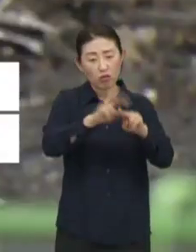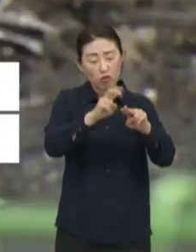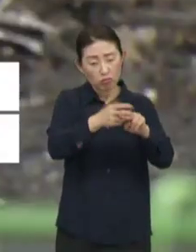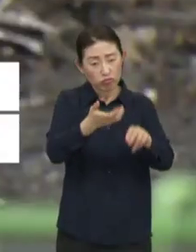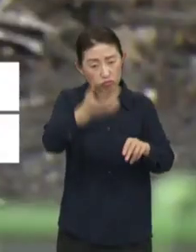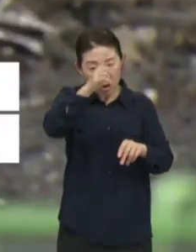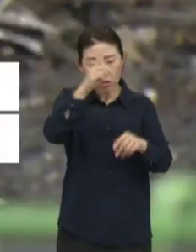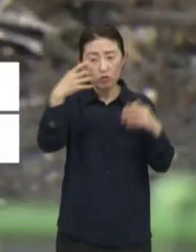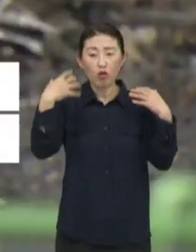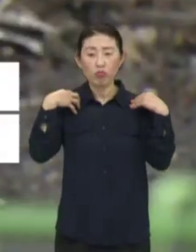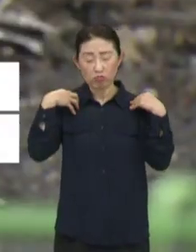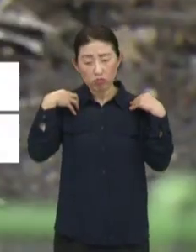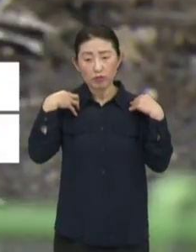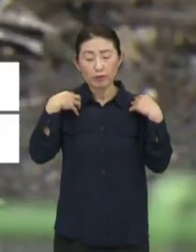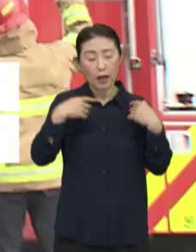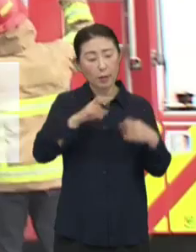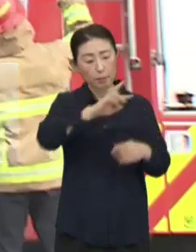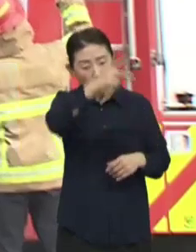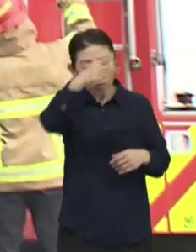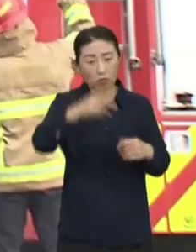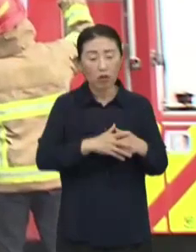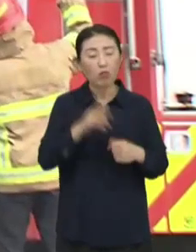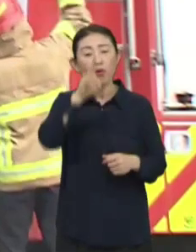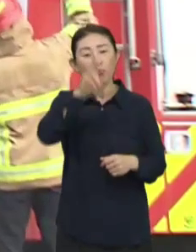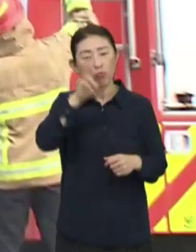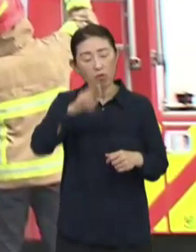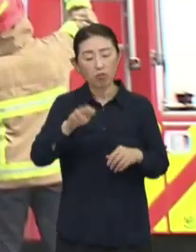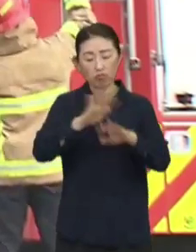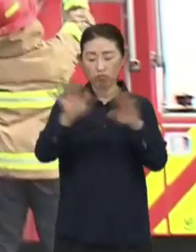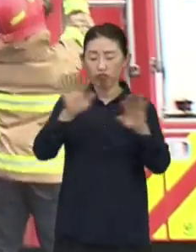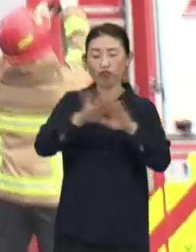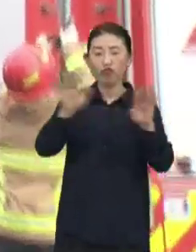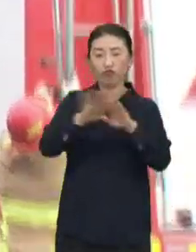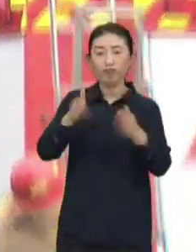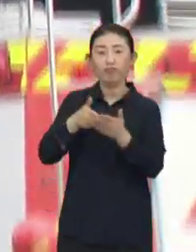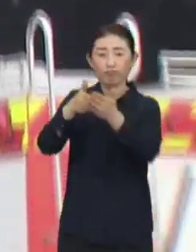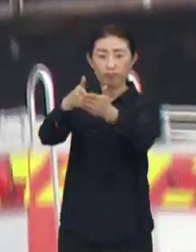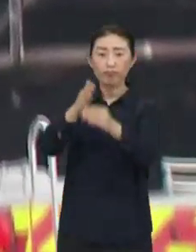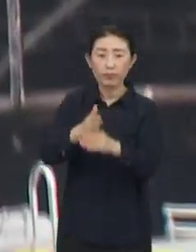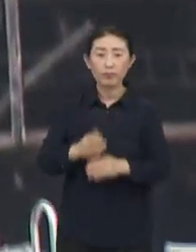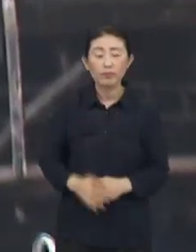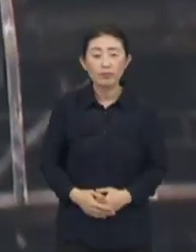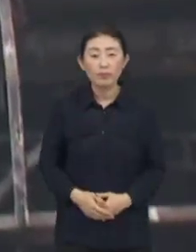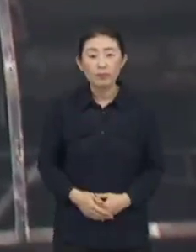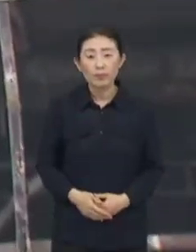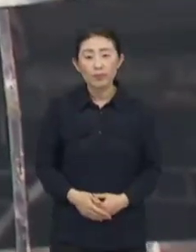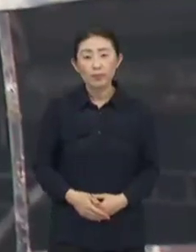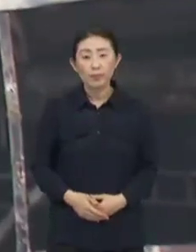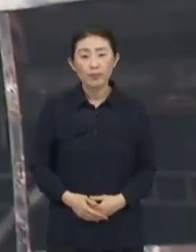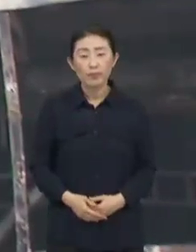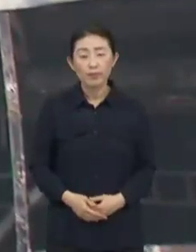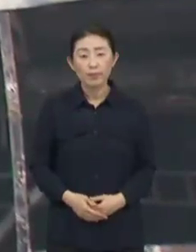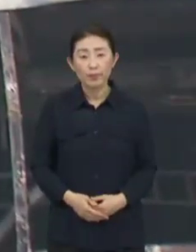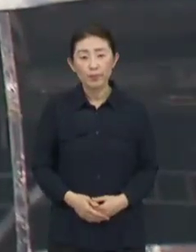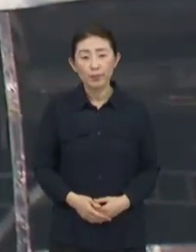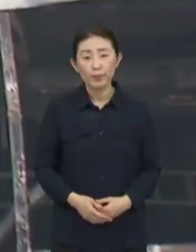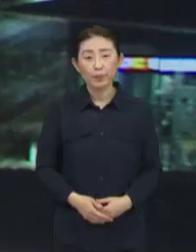했던 정부 여당의 약속이 말뿐이었다며 대책 마련을 요구하고 있습니다. TJB 이수복입니다.